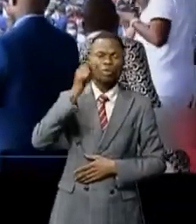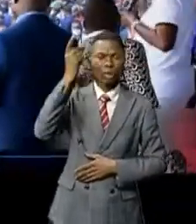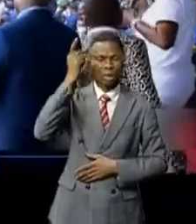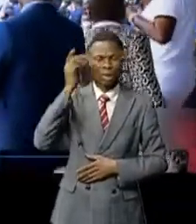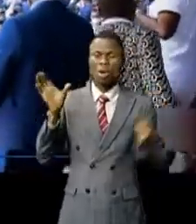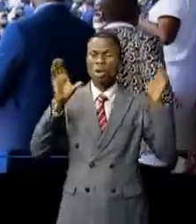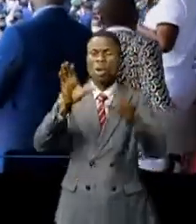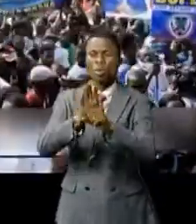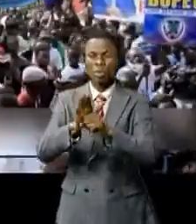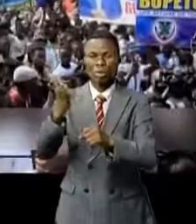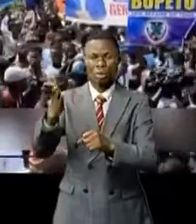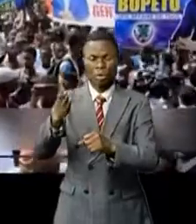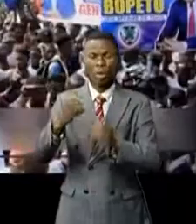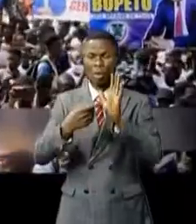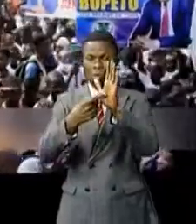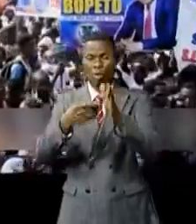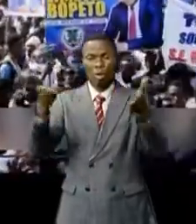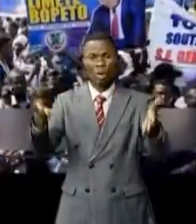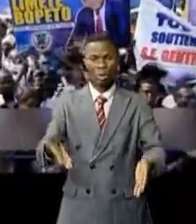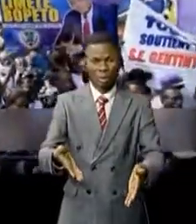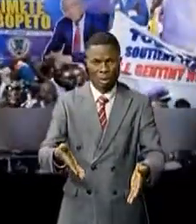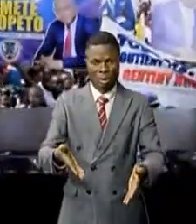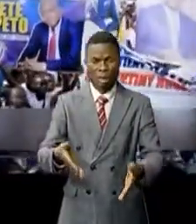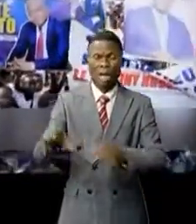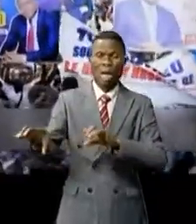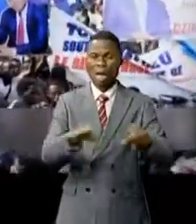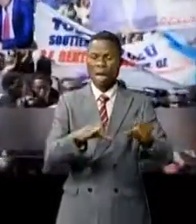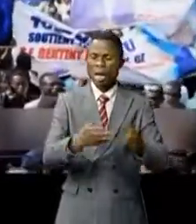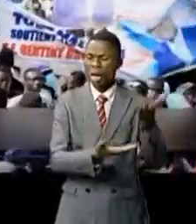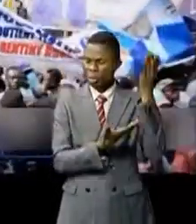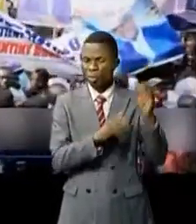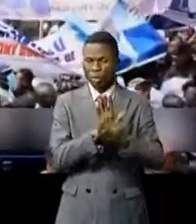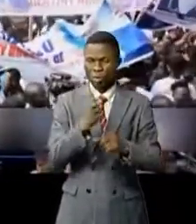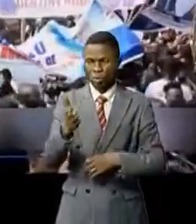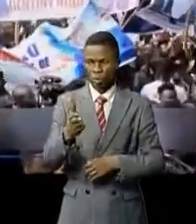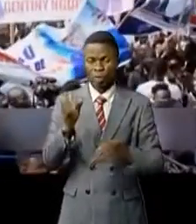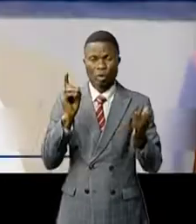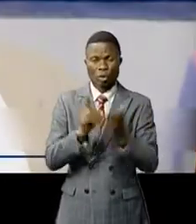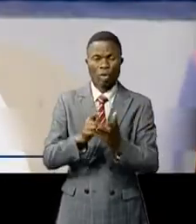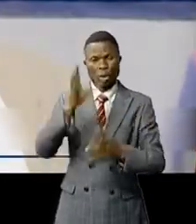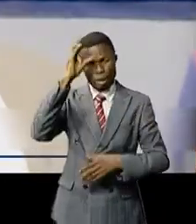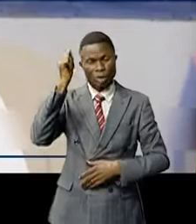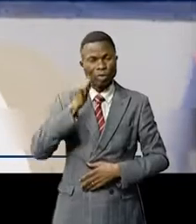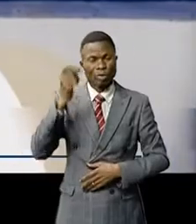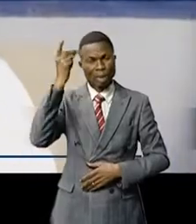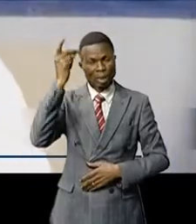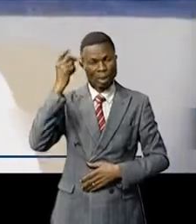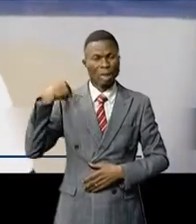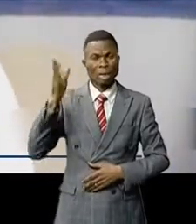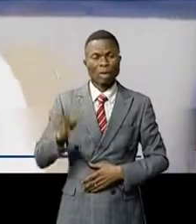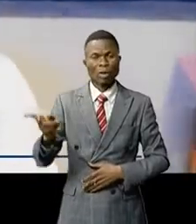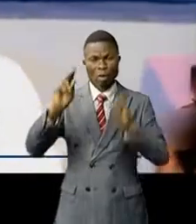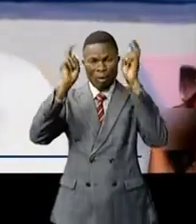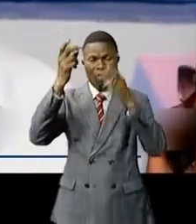déplacés massivement pour marquer de leur présence cet événement aussi important. Face aux Kinois, le gouverneur de la ville-province